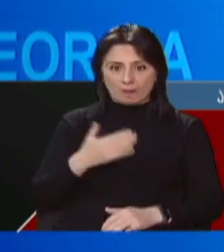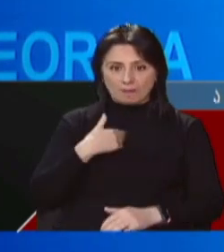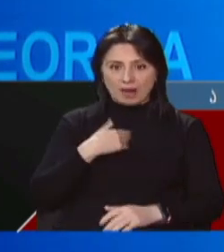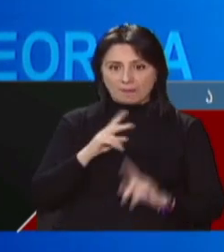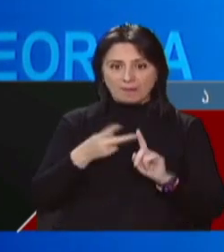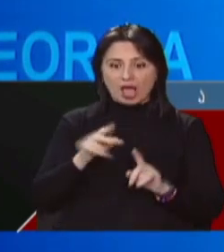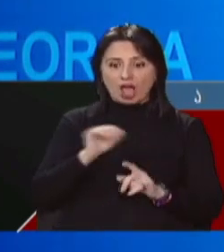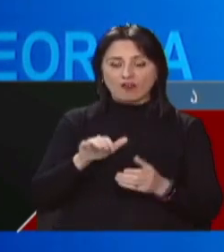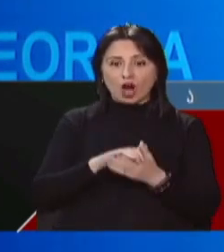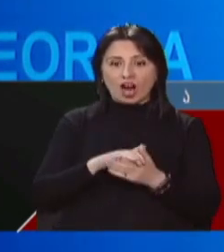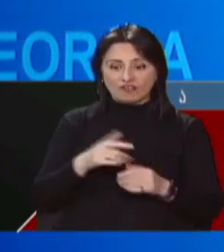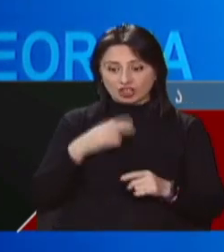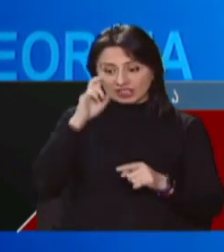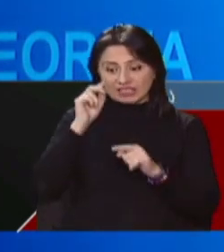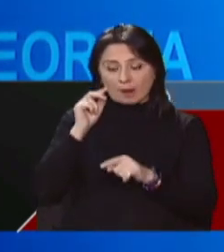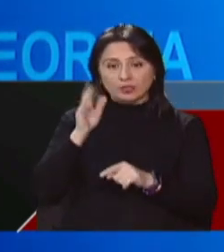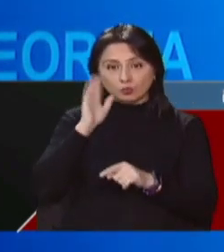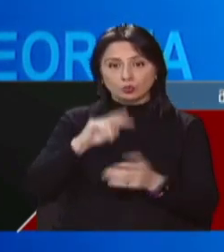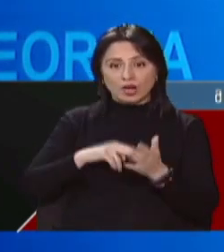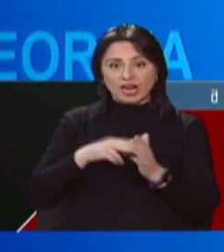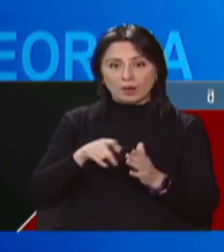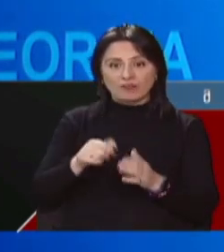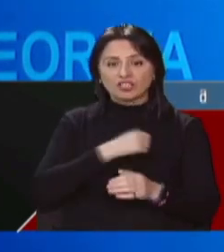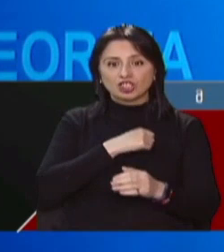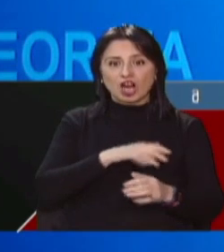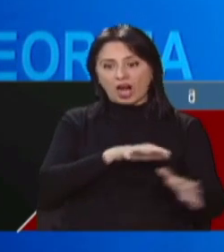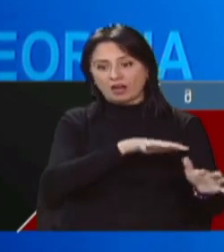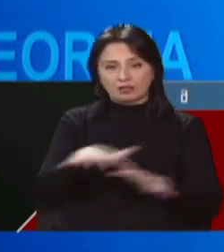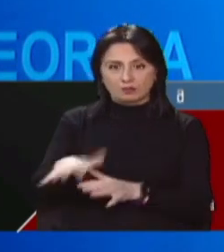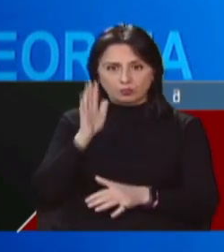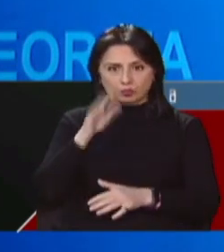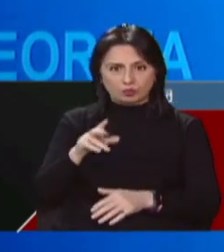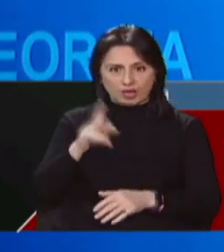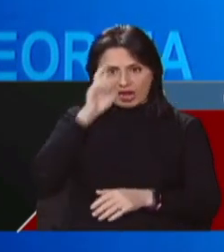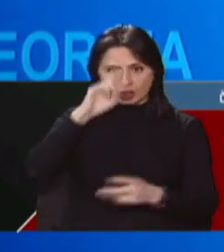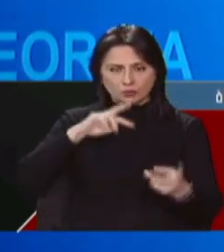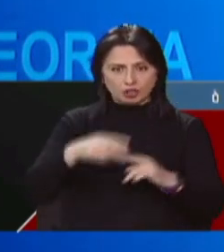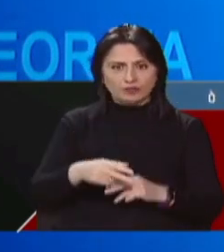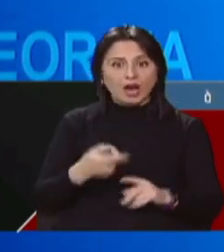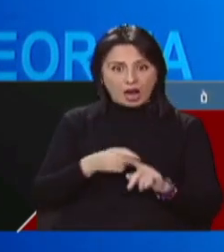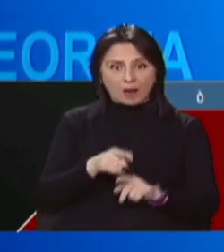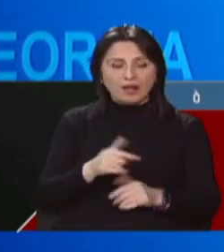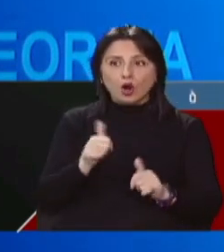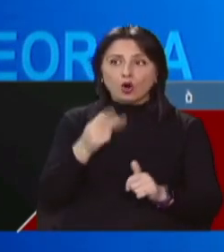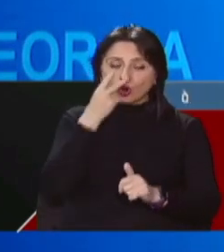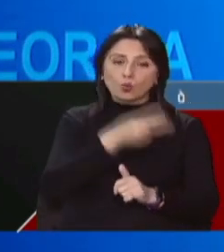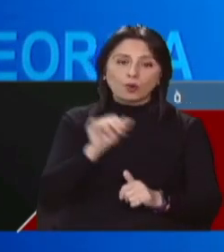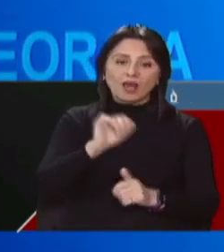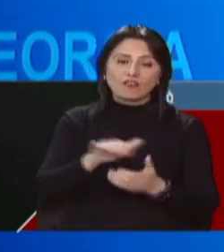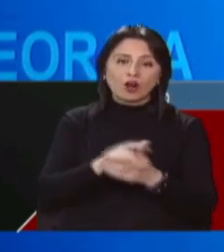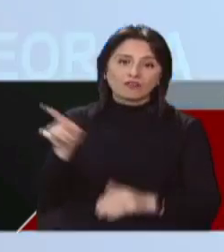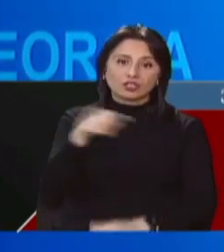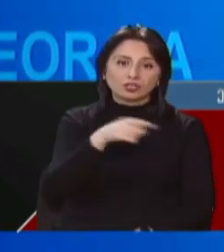მეორე ევროკავშირისკენ მავალ სახელმწიფოში ის გეგმავს ჯარისკაცების გზით ხელისუფლების შეცვლას. აი ამაზე როგორი იქნება